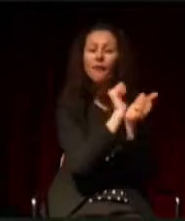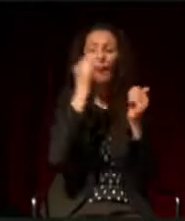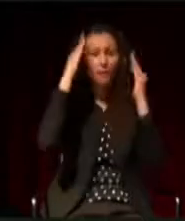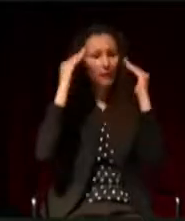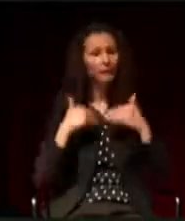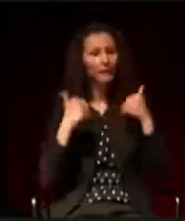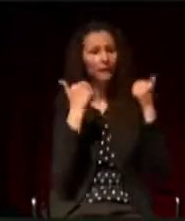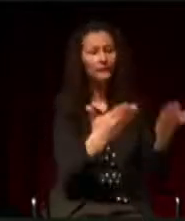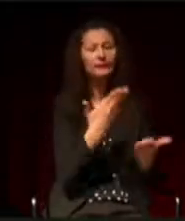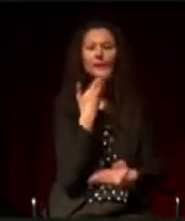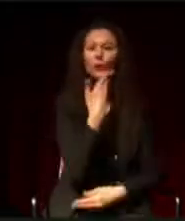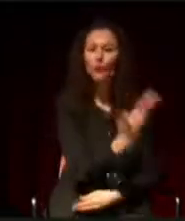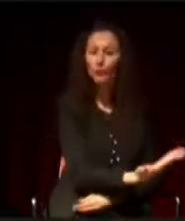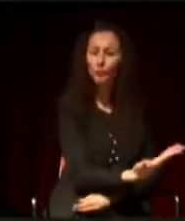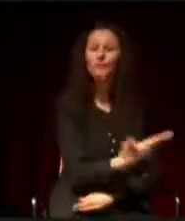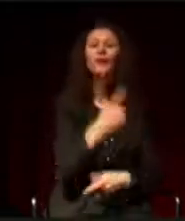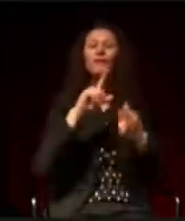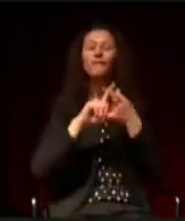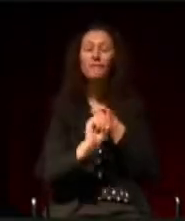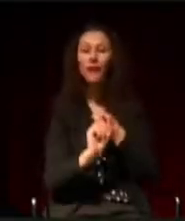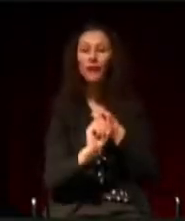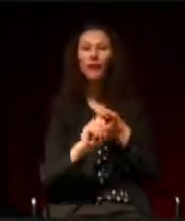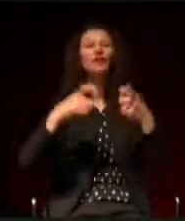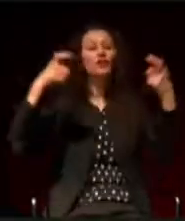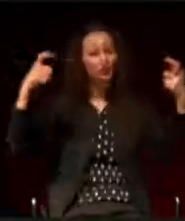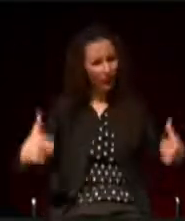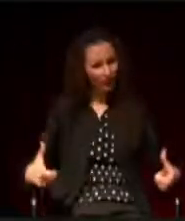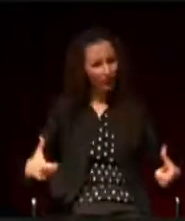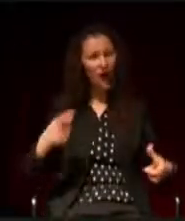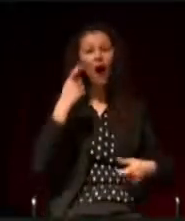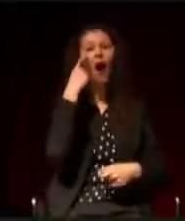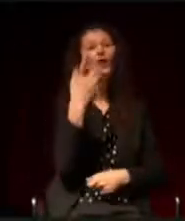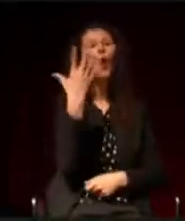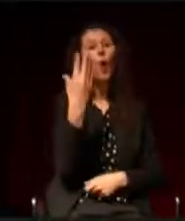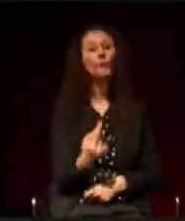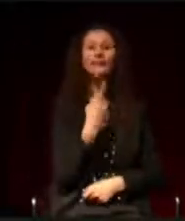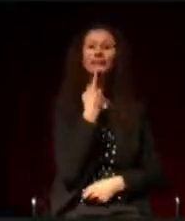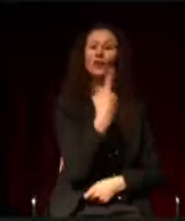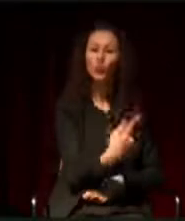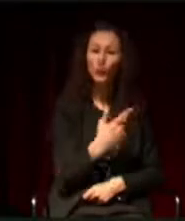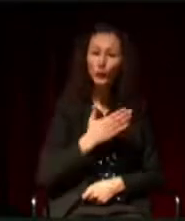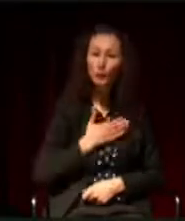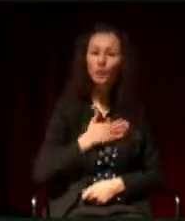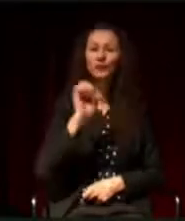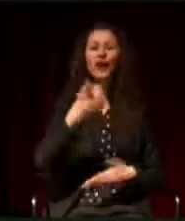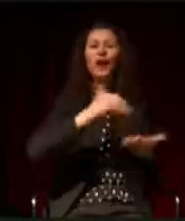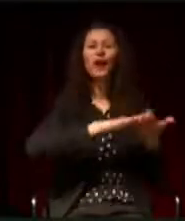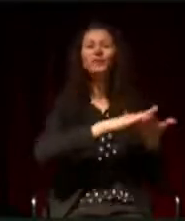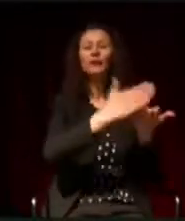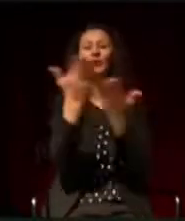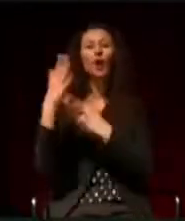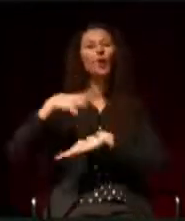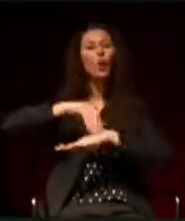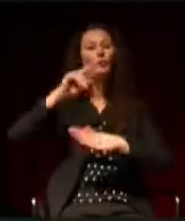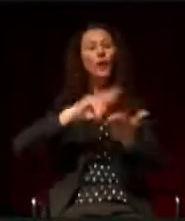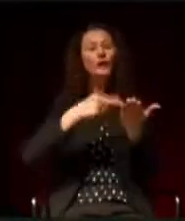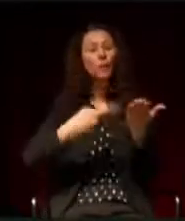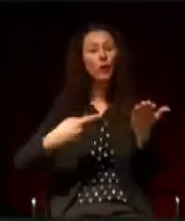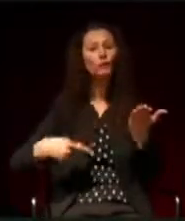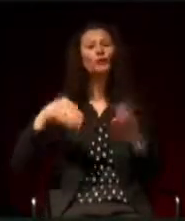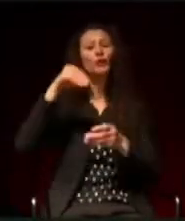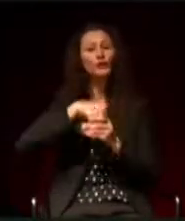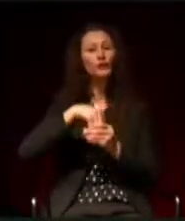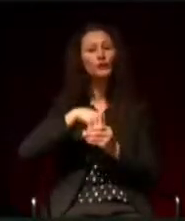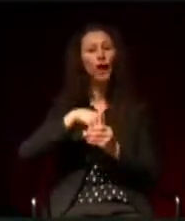ailelerine başsağlığı diliyorum. Ve şehrimize hayırlı olmasını diliyorum. Değerli arkadaşlar, komisyon raporu